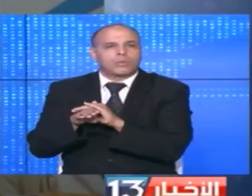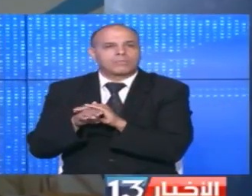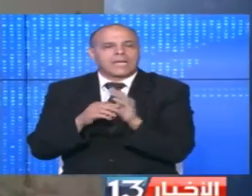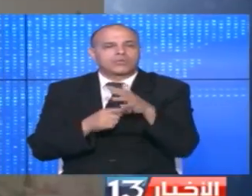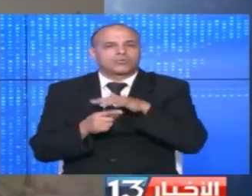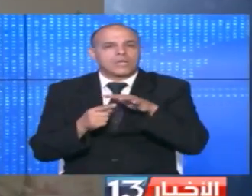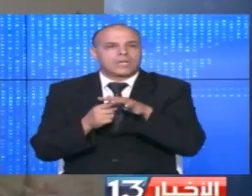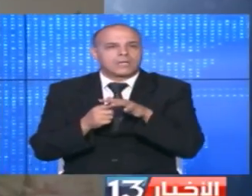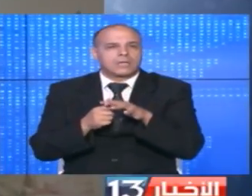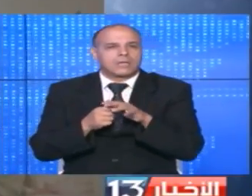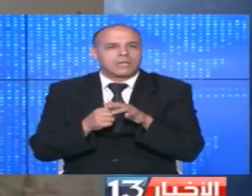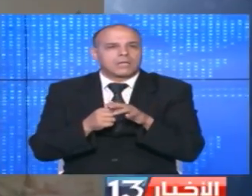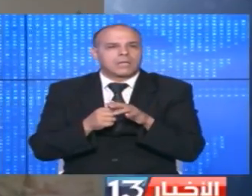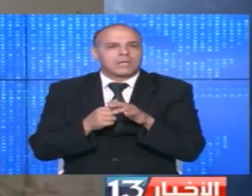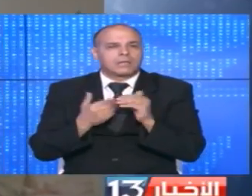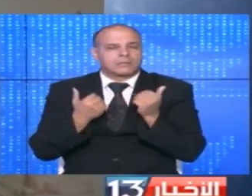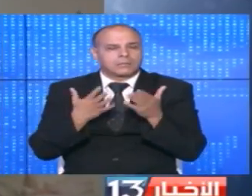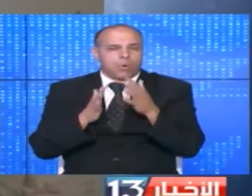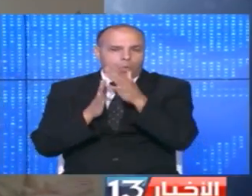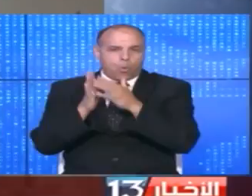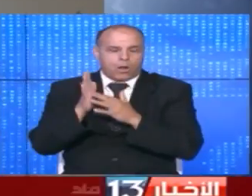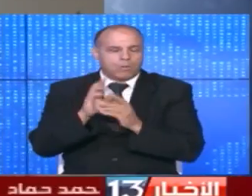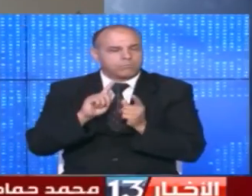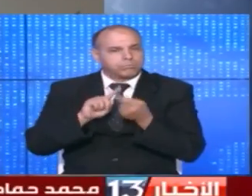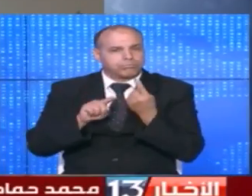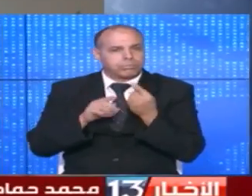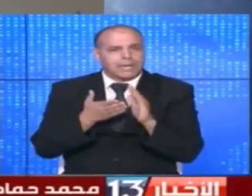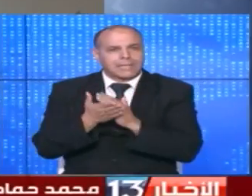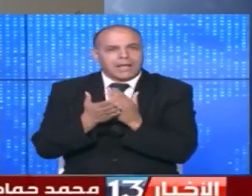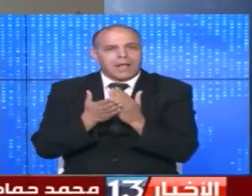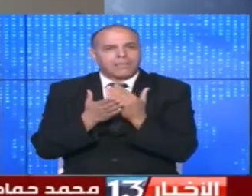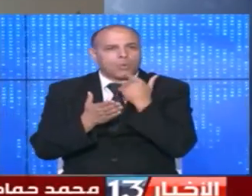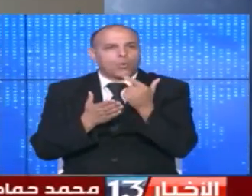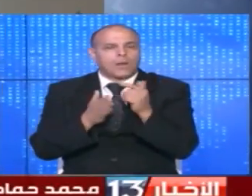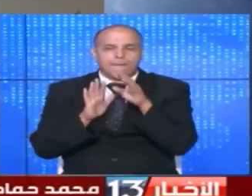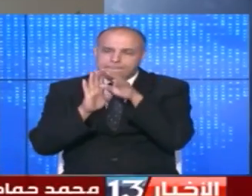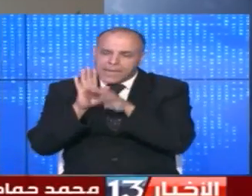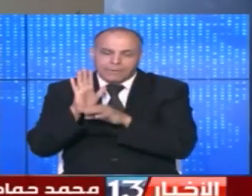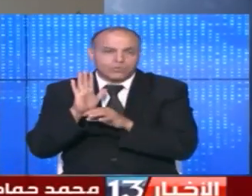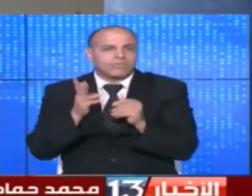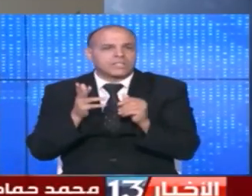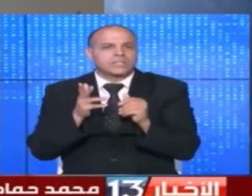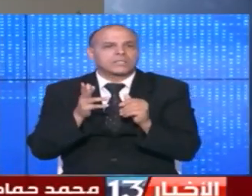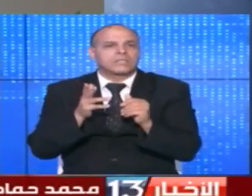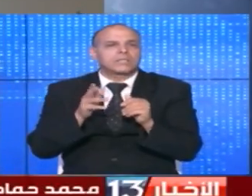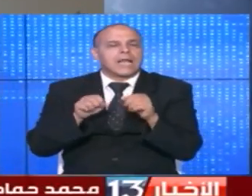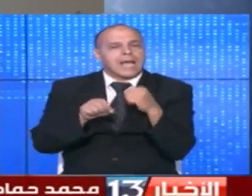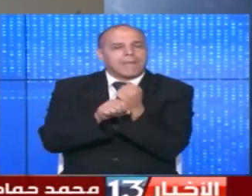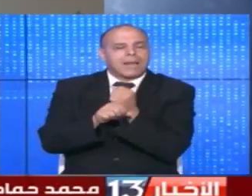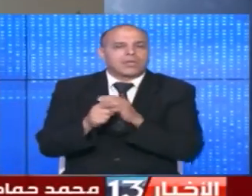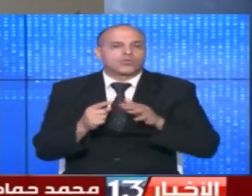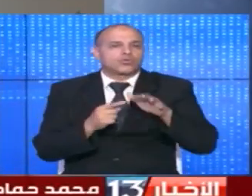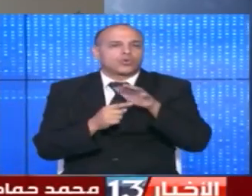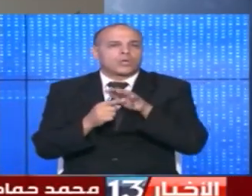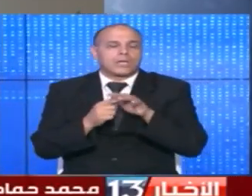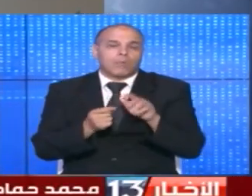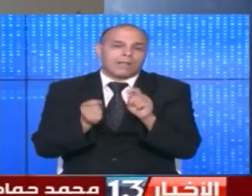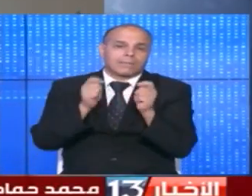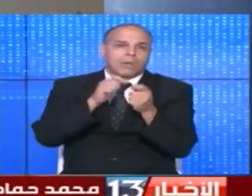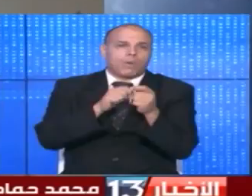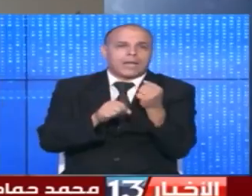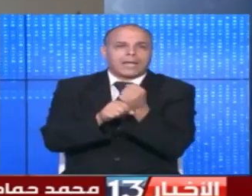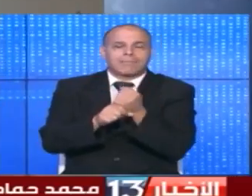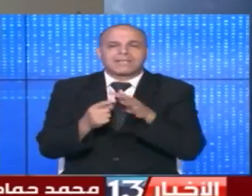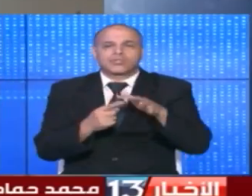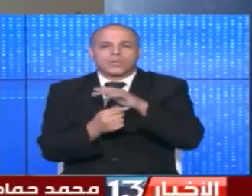في تقديم هنا لورقه متخصصه باعداد الاطار الاستراتيجي لمهنه العمل الاجتماعي اي تحويل الخدمه